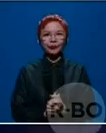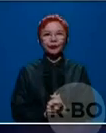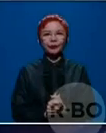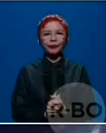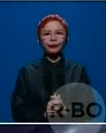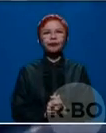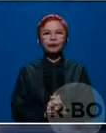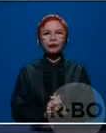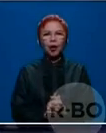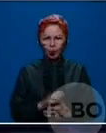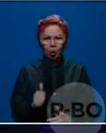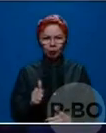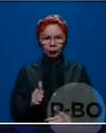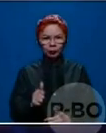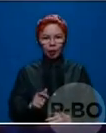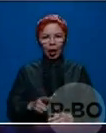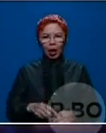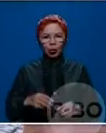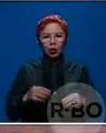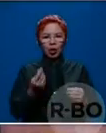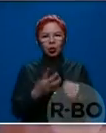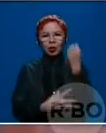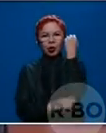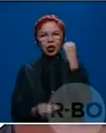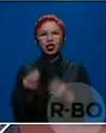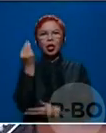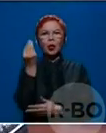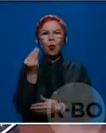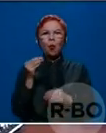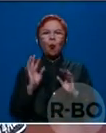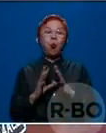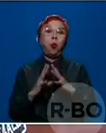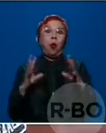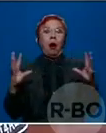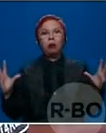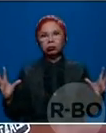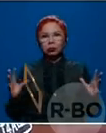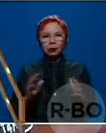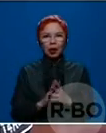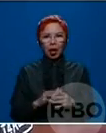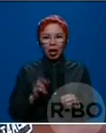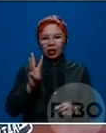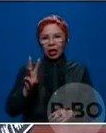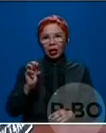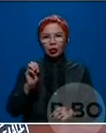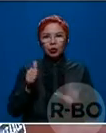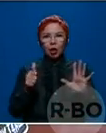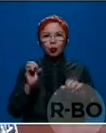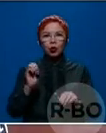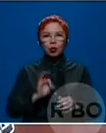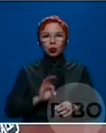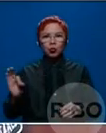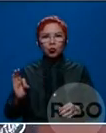silakan benar bahwa Angka kemiskinan di Jakarta masih cukup besar ada 360.000